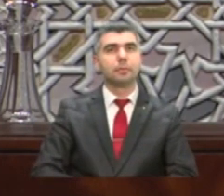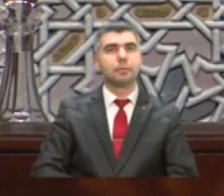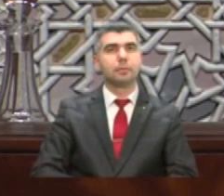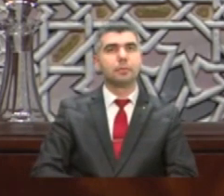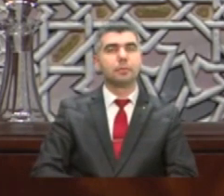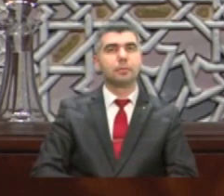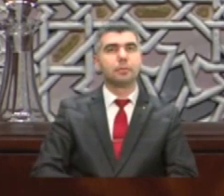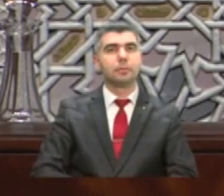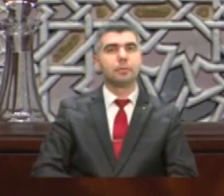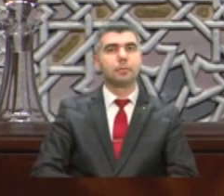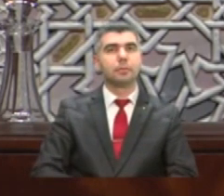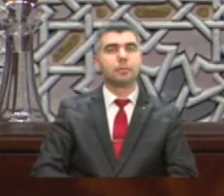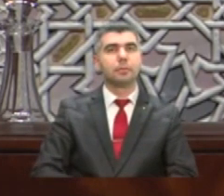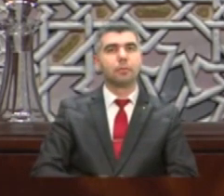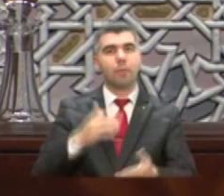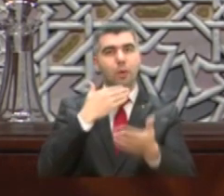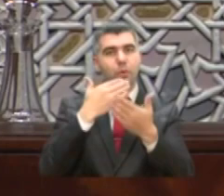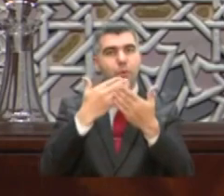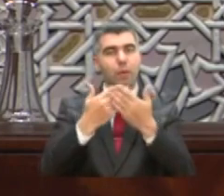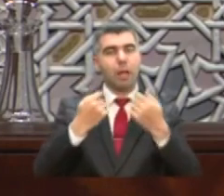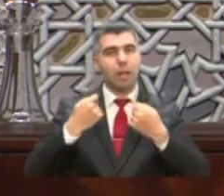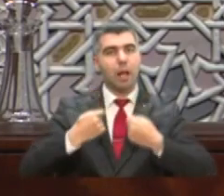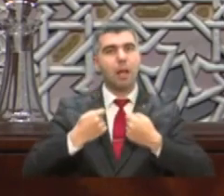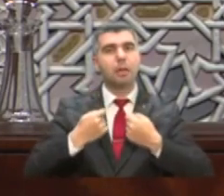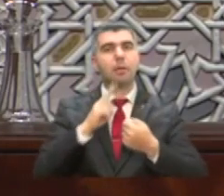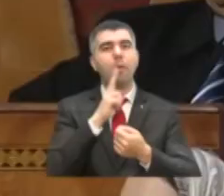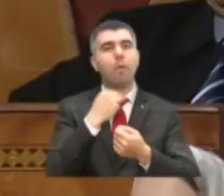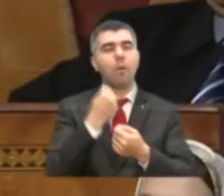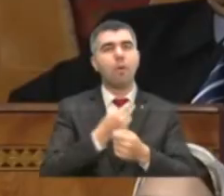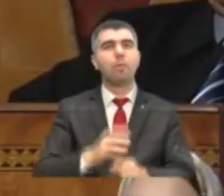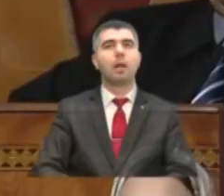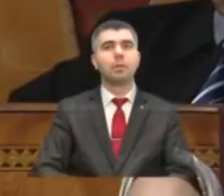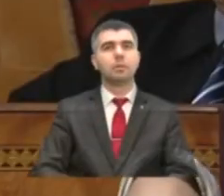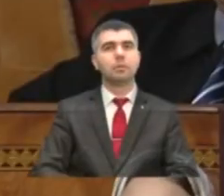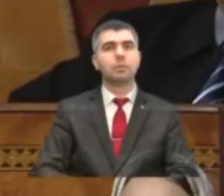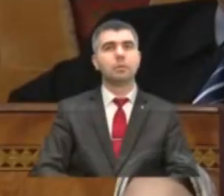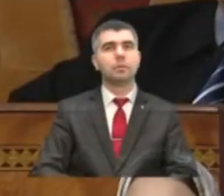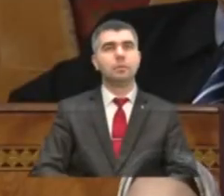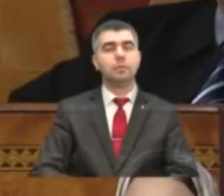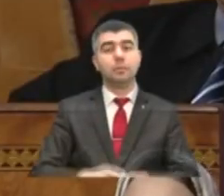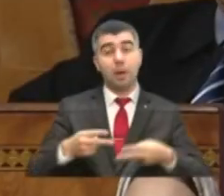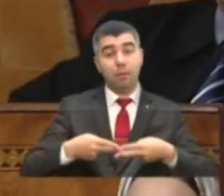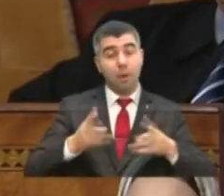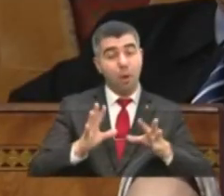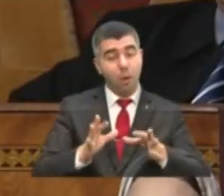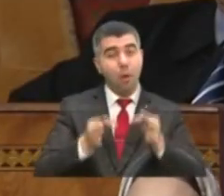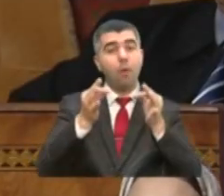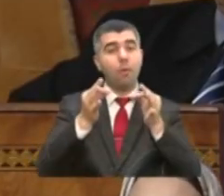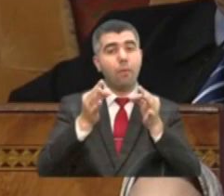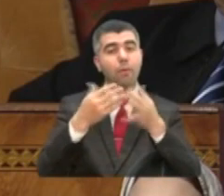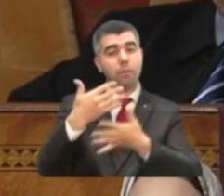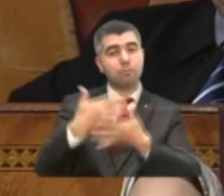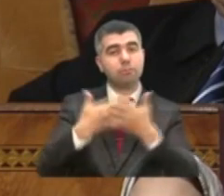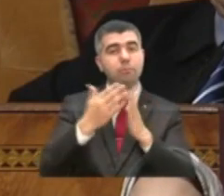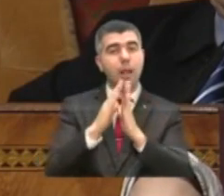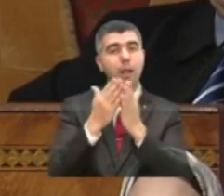تفضل السيد النائب. شكرا سيد رئيس. سيد رئيس الحكومة المحترم، أفرد الدستور 2011 حيزا مهما ومكانة خاصة